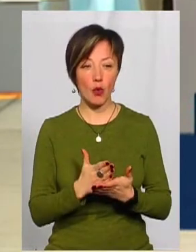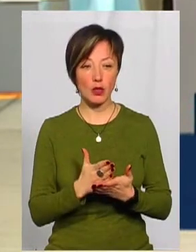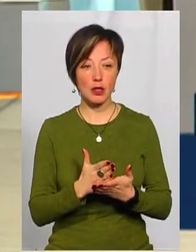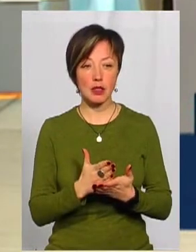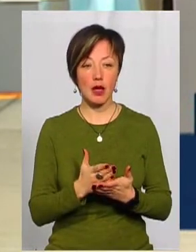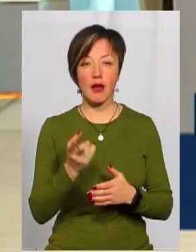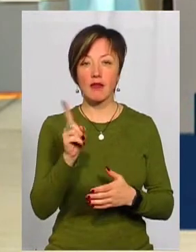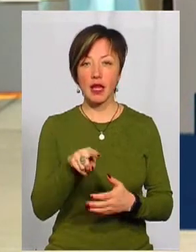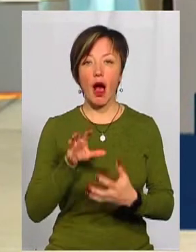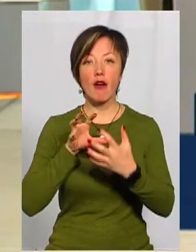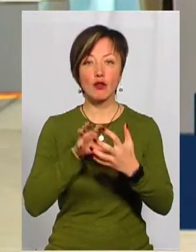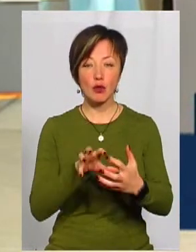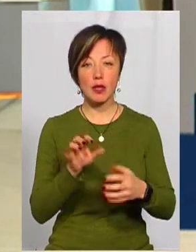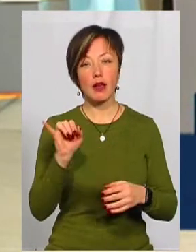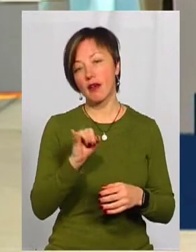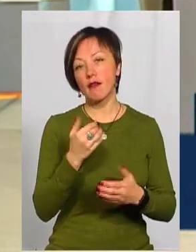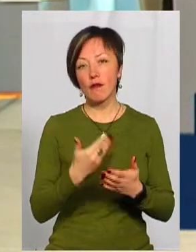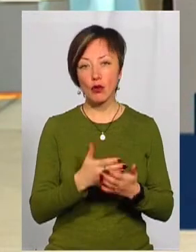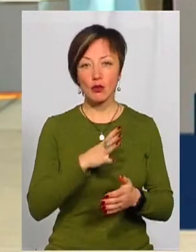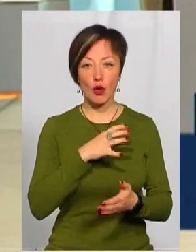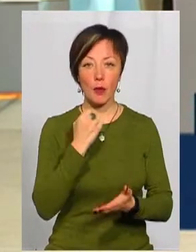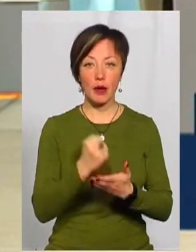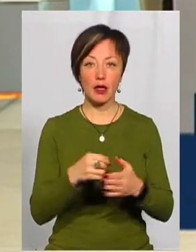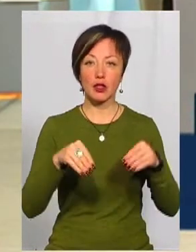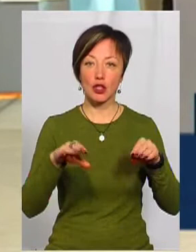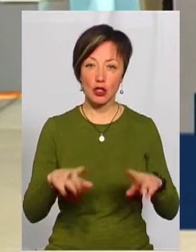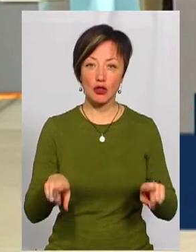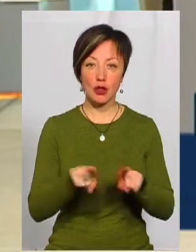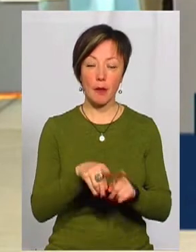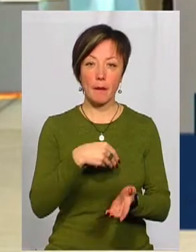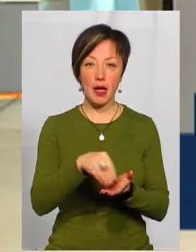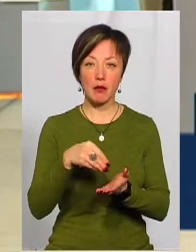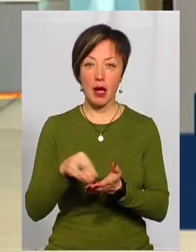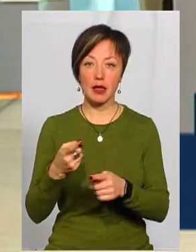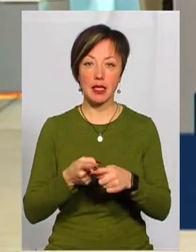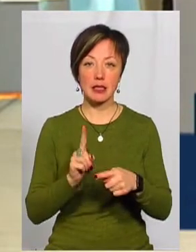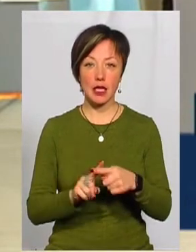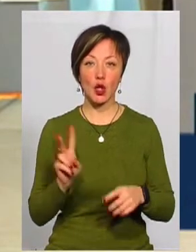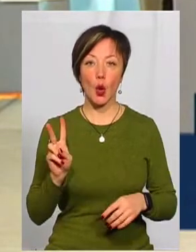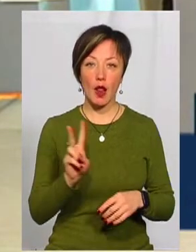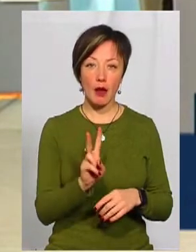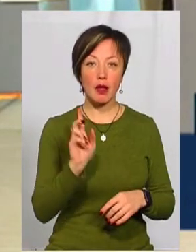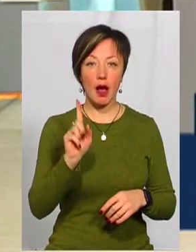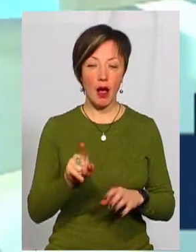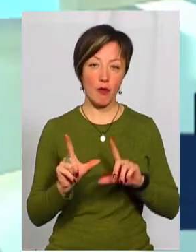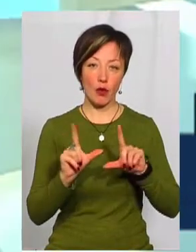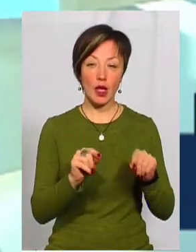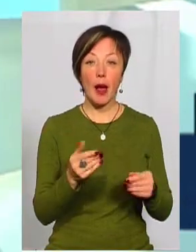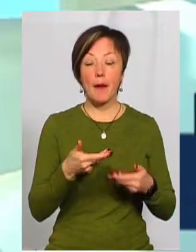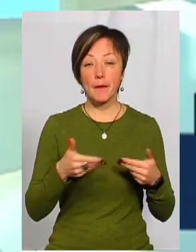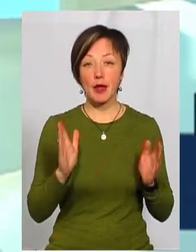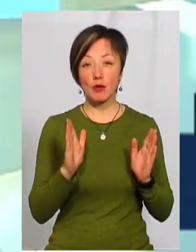тих автобусах. І от було прийнято таке рішення, щоб все-таки придбати ці тролейбуси. І хай вони поїдуть. Ми